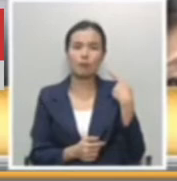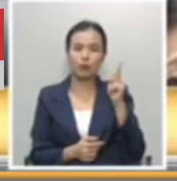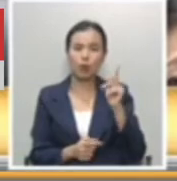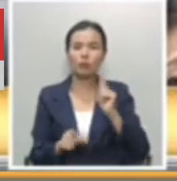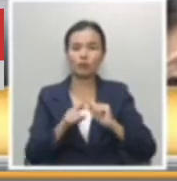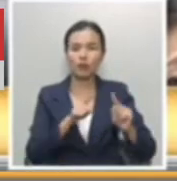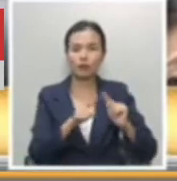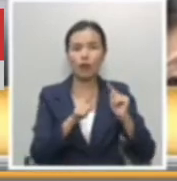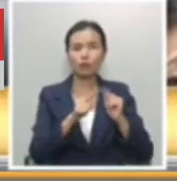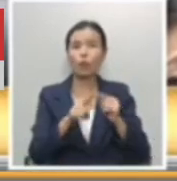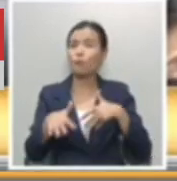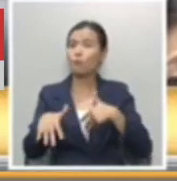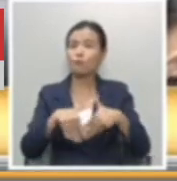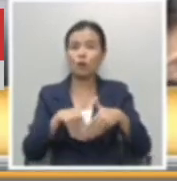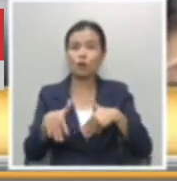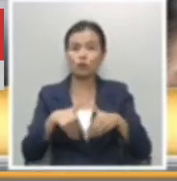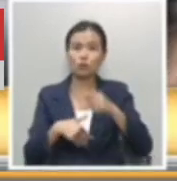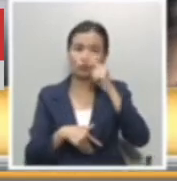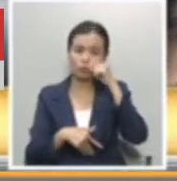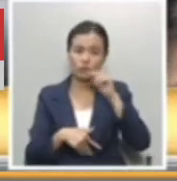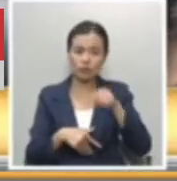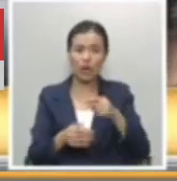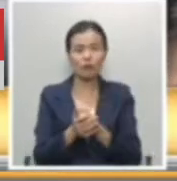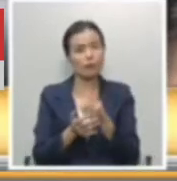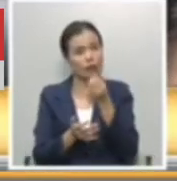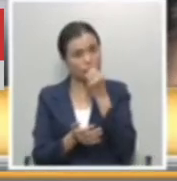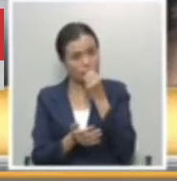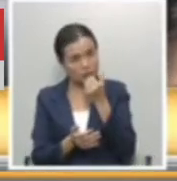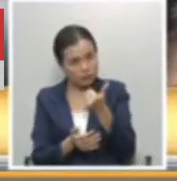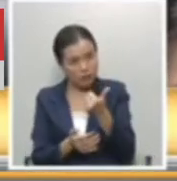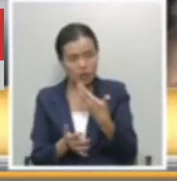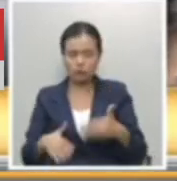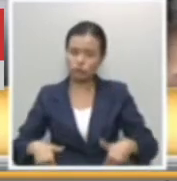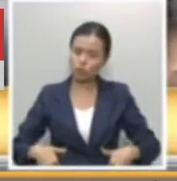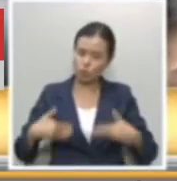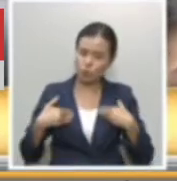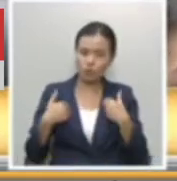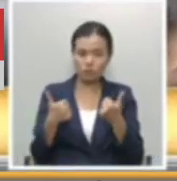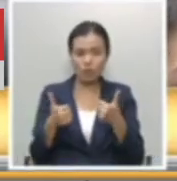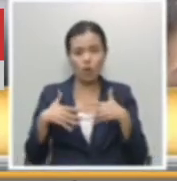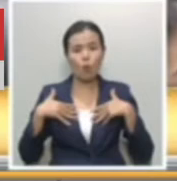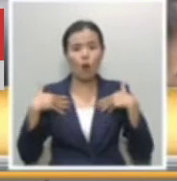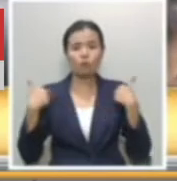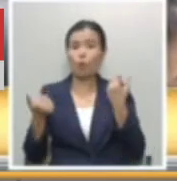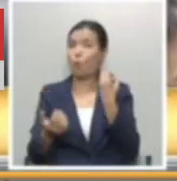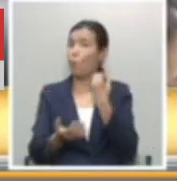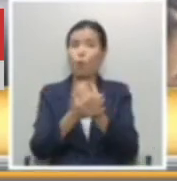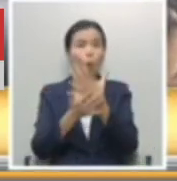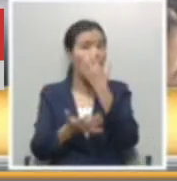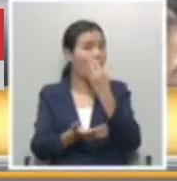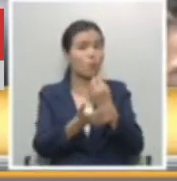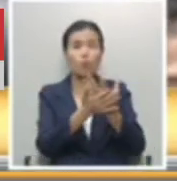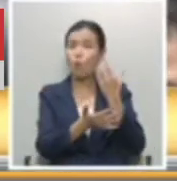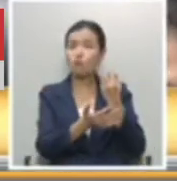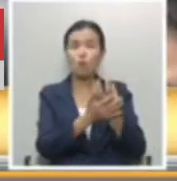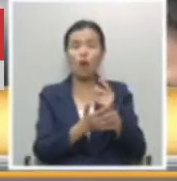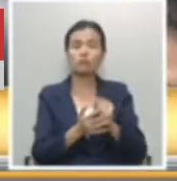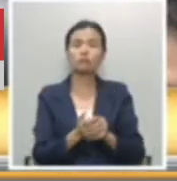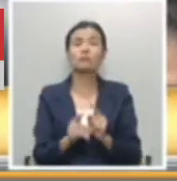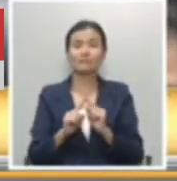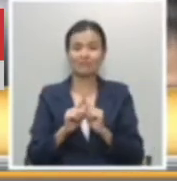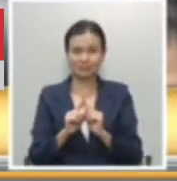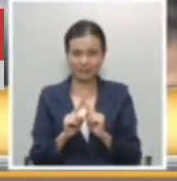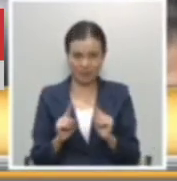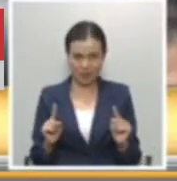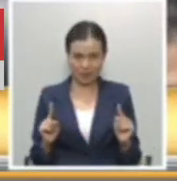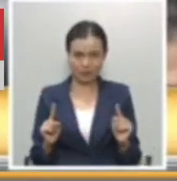ต้องทำให้พี่น้องประชาชนคนไทยอยู่ดีกินดีมีความสุขครับกลายเป็นเศรษฐีมั่งมีกันเพียบแล้วครับแต่ปราก